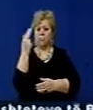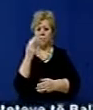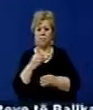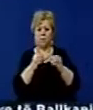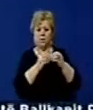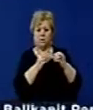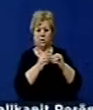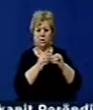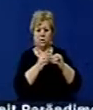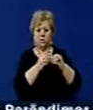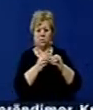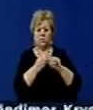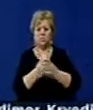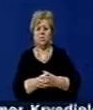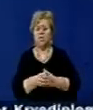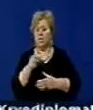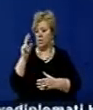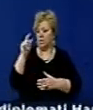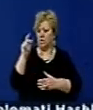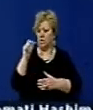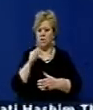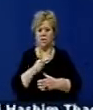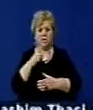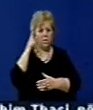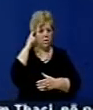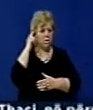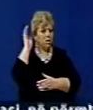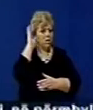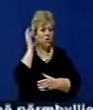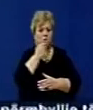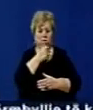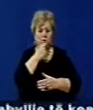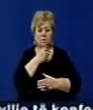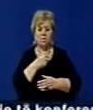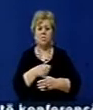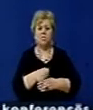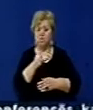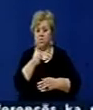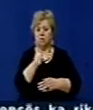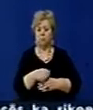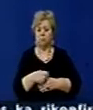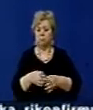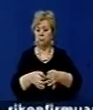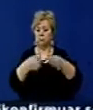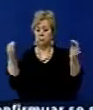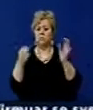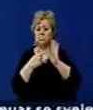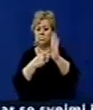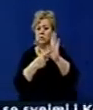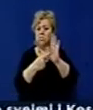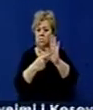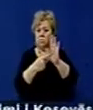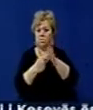Beqiri, zotin Rëshica dhe ish kryeministrin e Kosovës të deklarohen publikisht se qëndrojnë